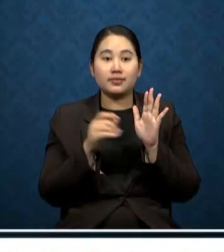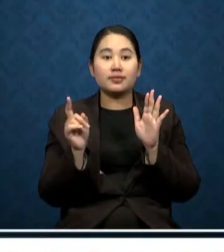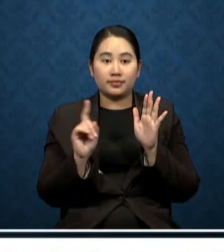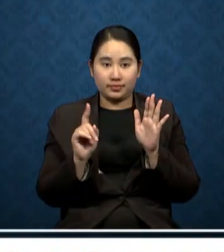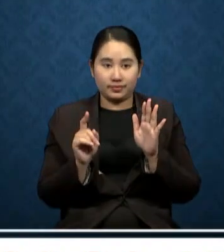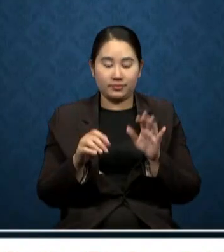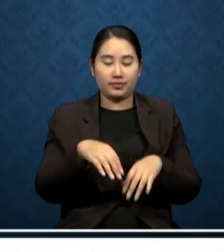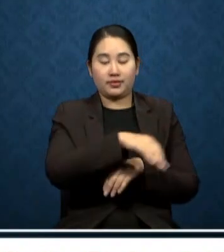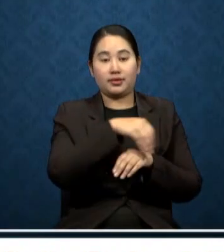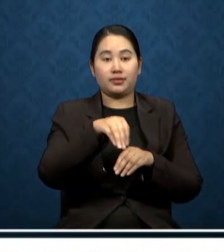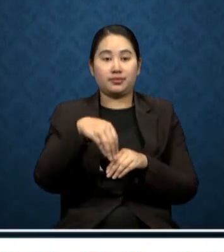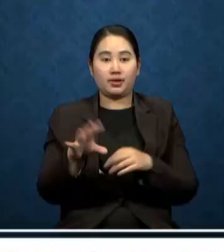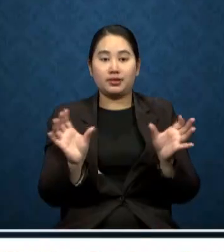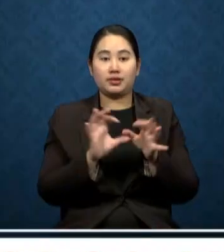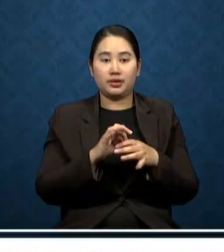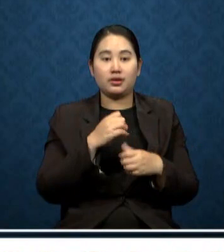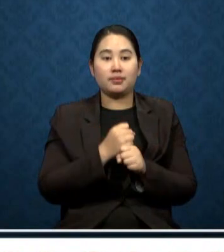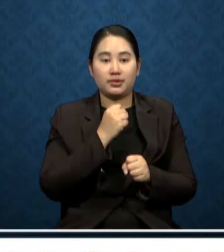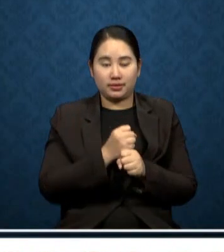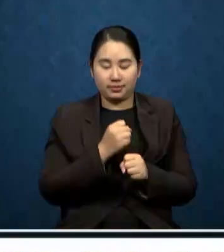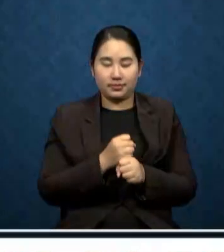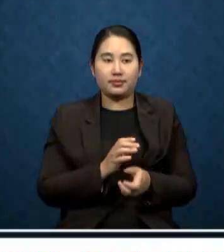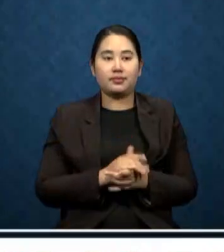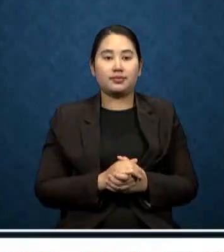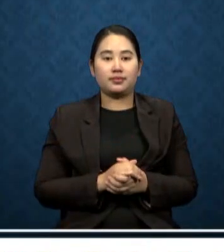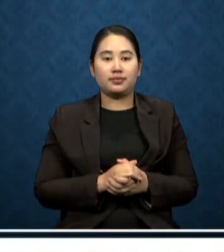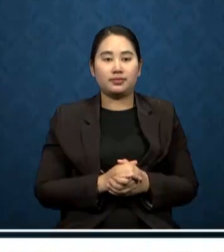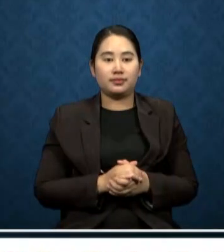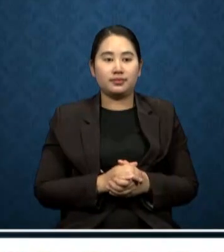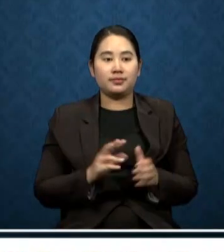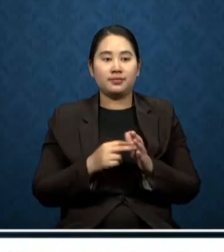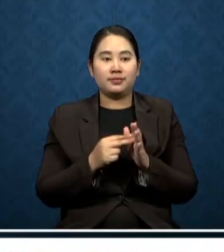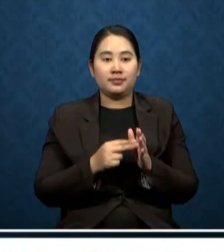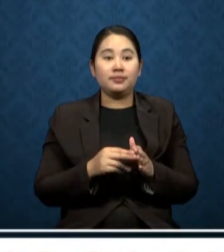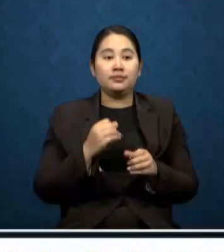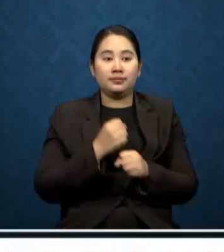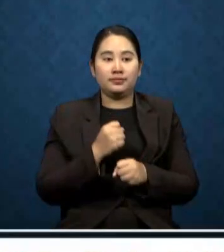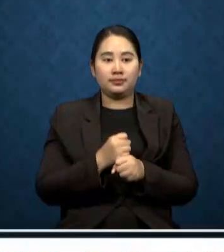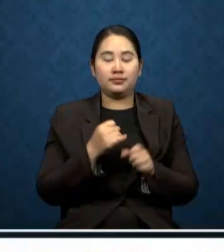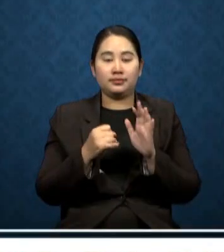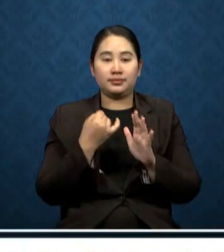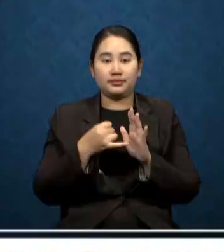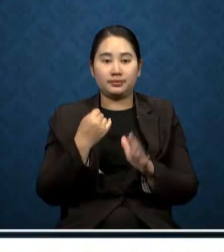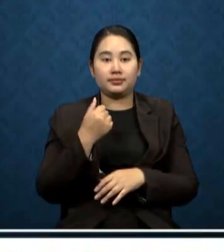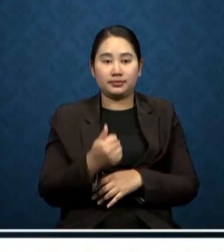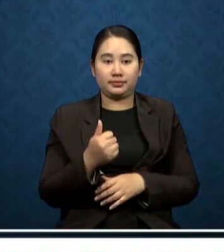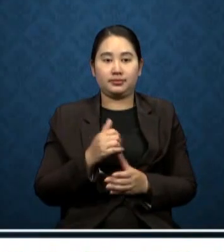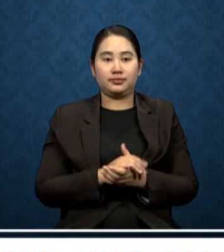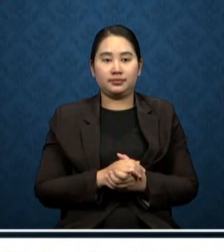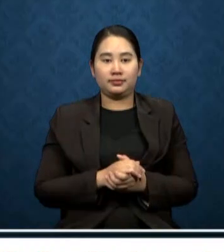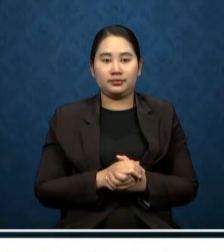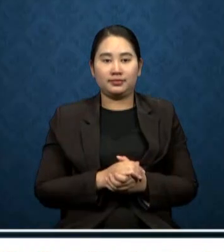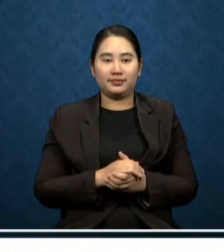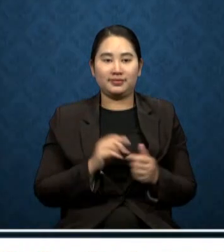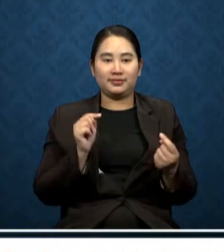ตัวอย่แี่จะใช